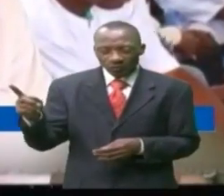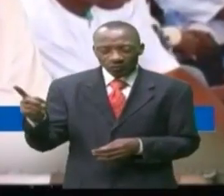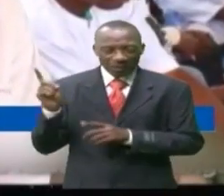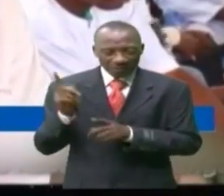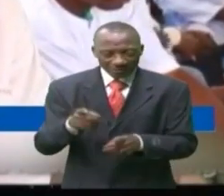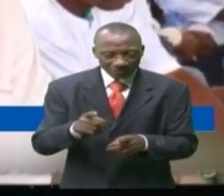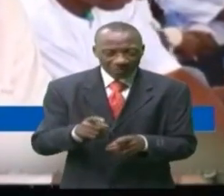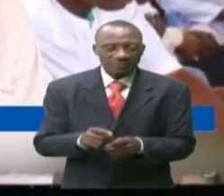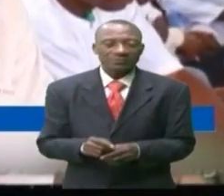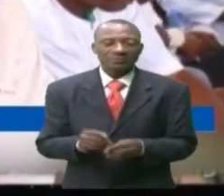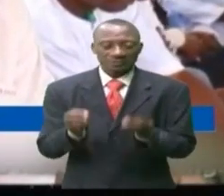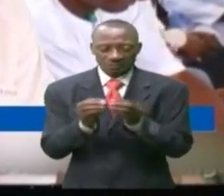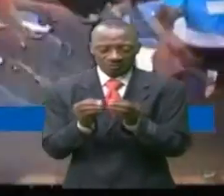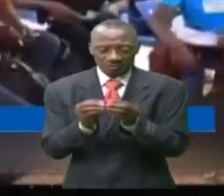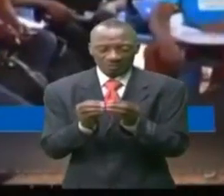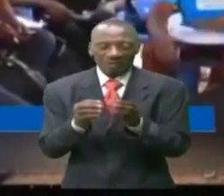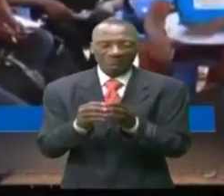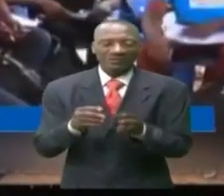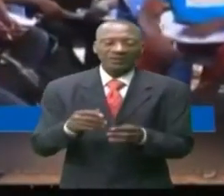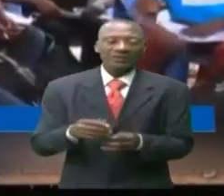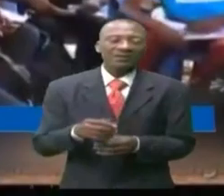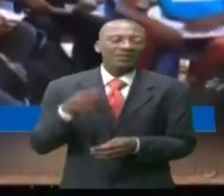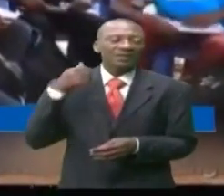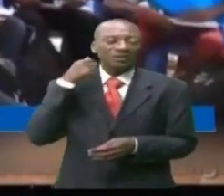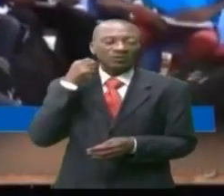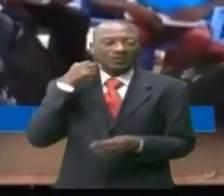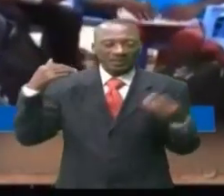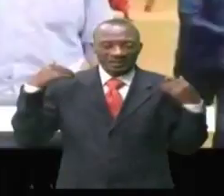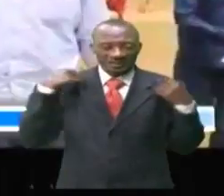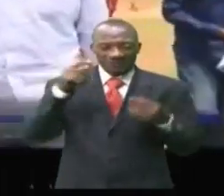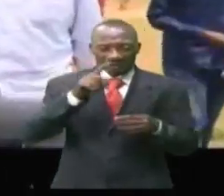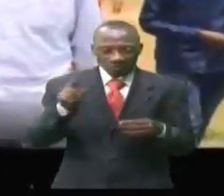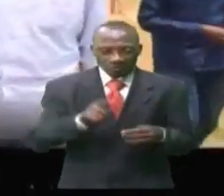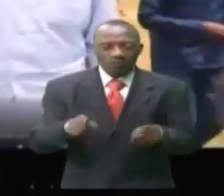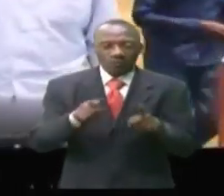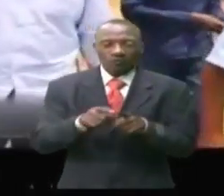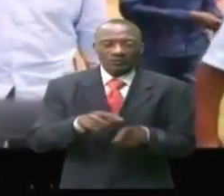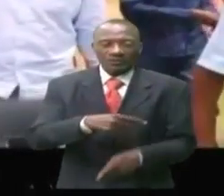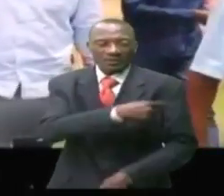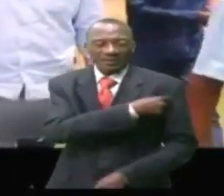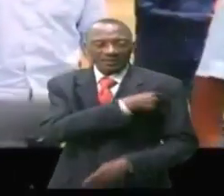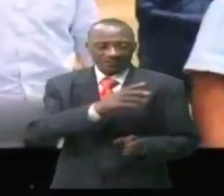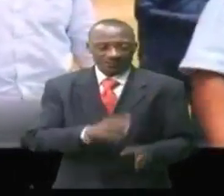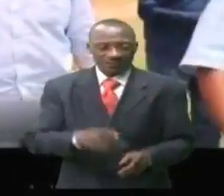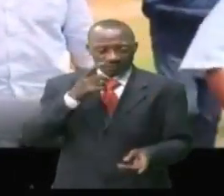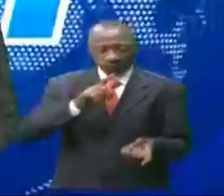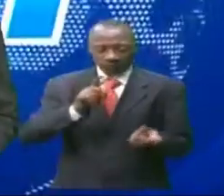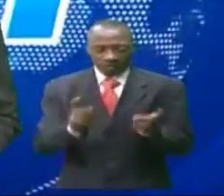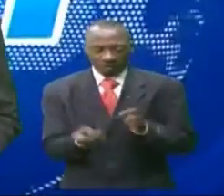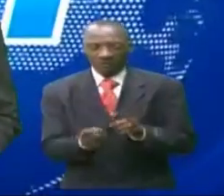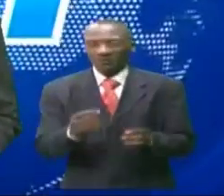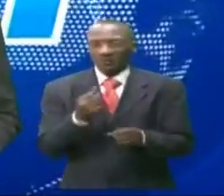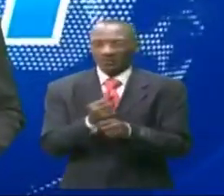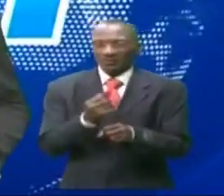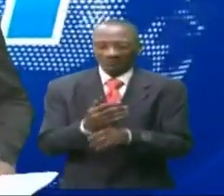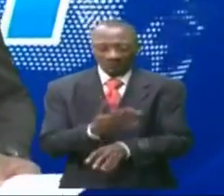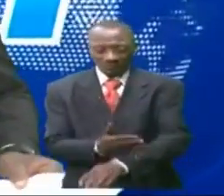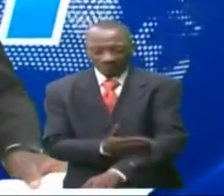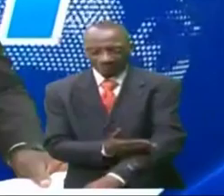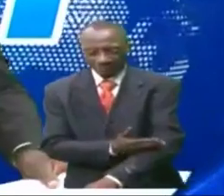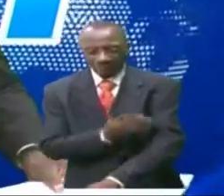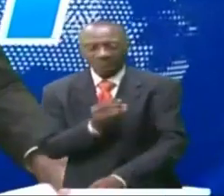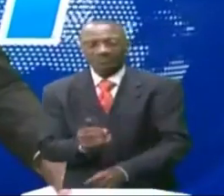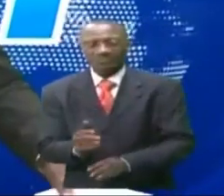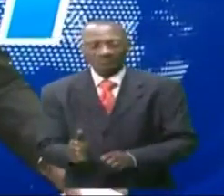le médecin chef de zone et les infirmiers sur l'amélioration de leurs conditions de travail. Et pour